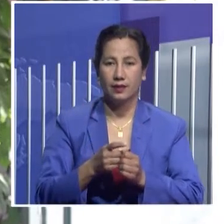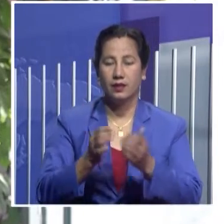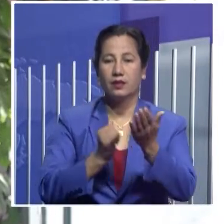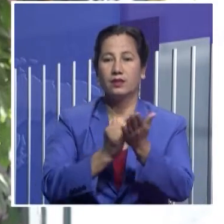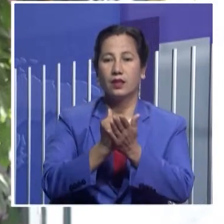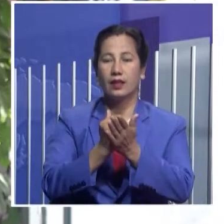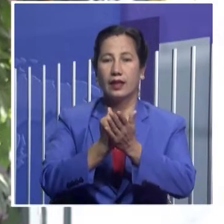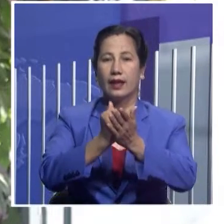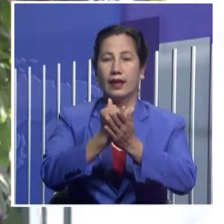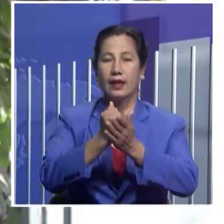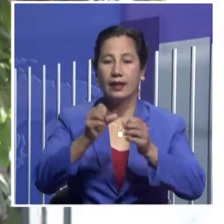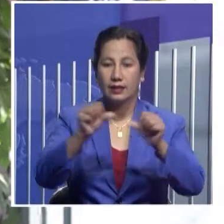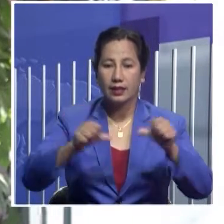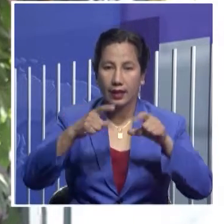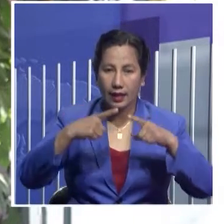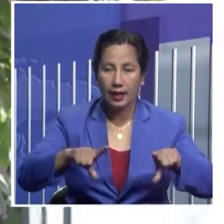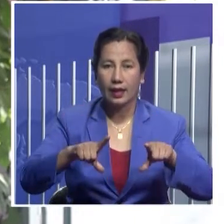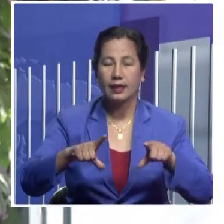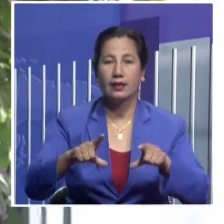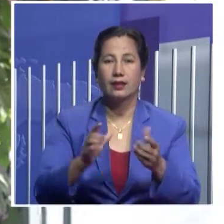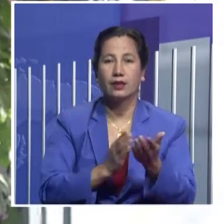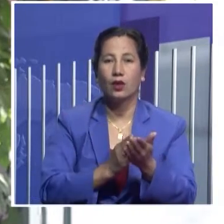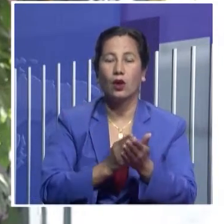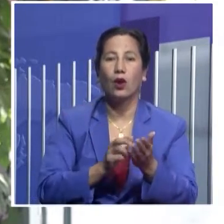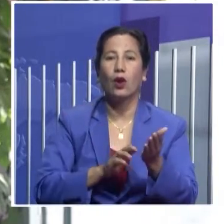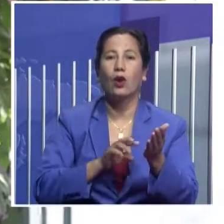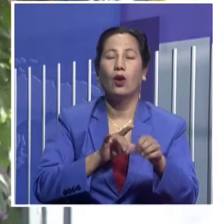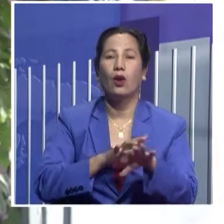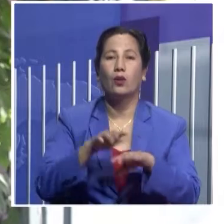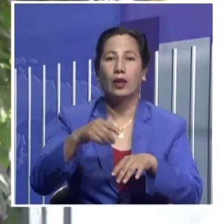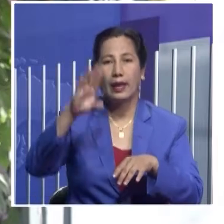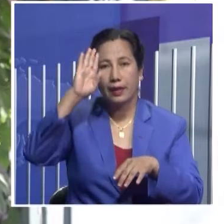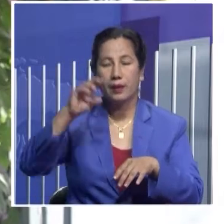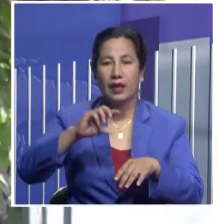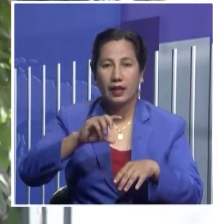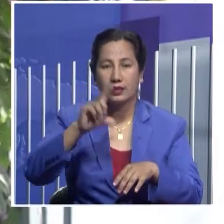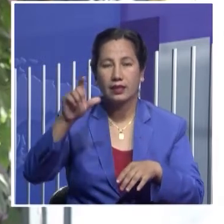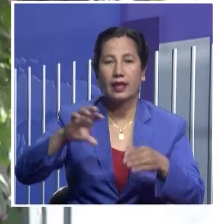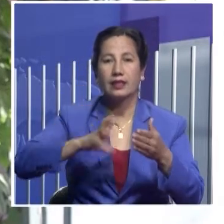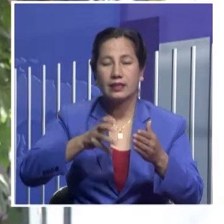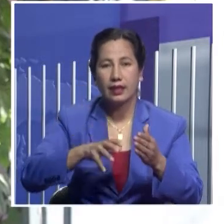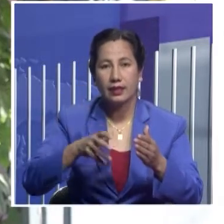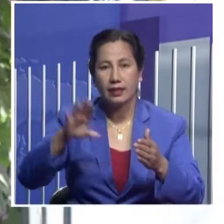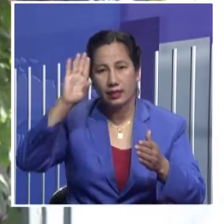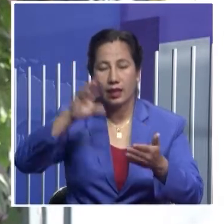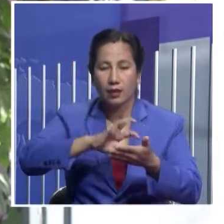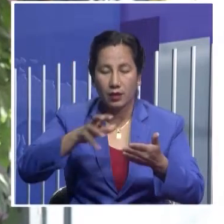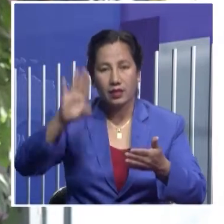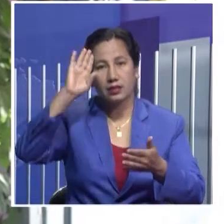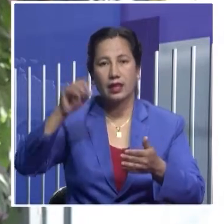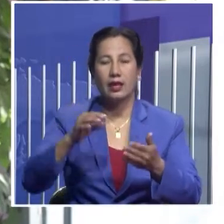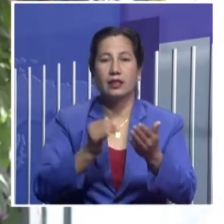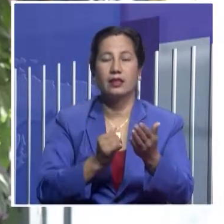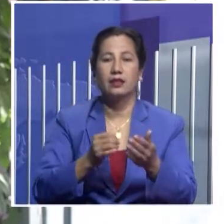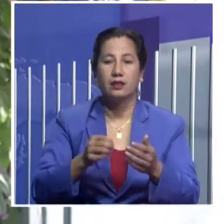सुकुम्बासी भूमिहीन सुकुम्बासी कमैया कमलरीहरूको हकमा नेपाल सरकारले स्थानीय सरकारले प्रदेश सरकारले जग्गा